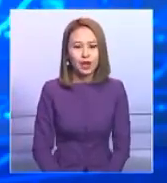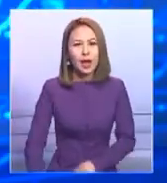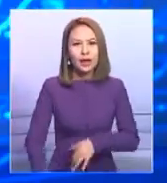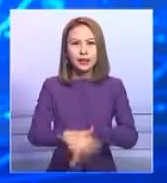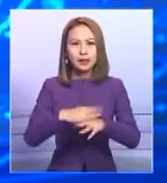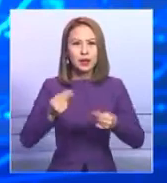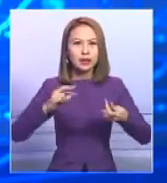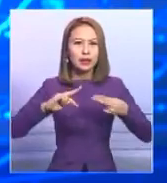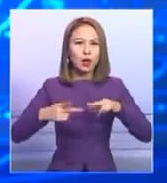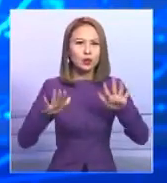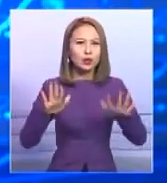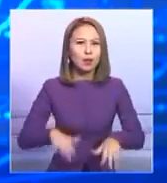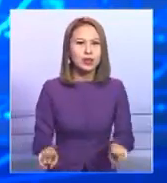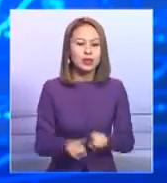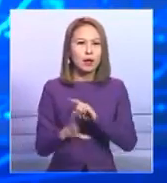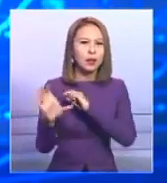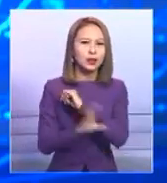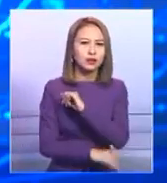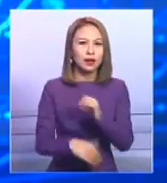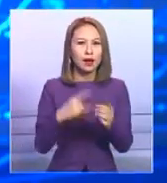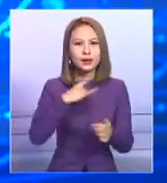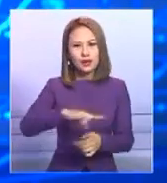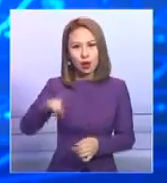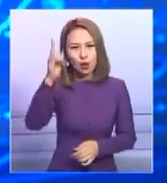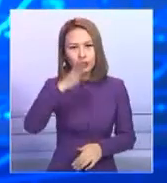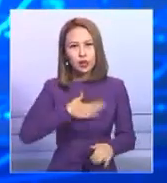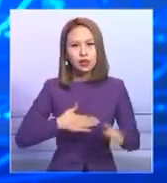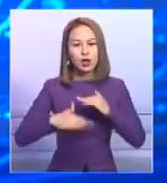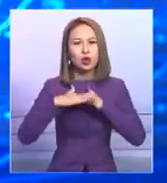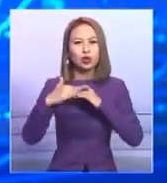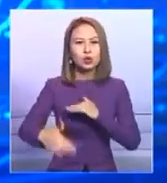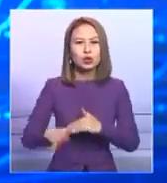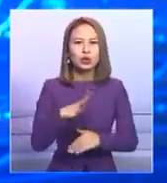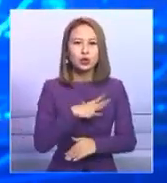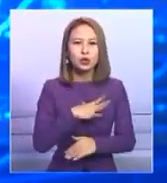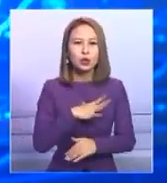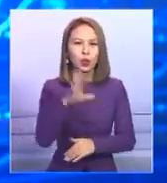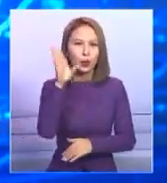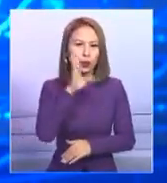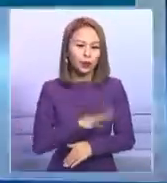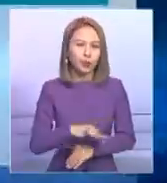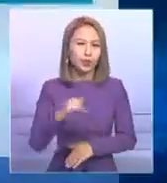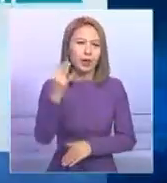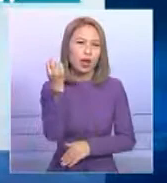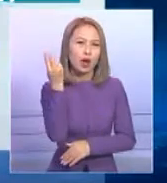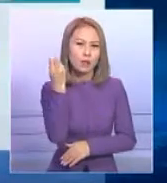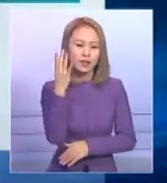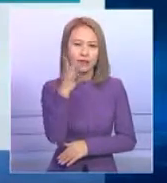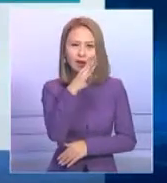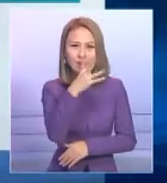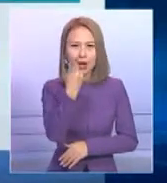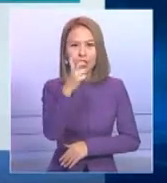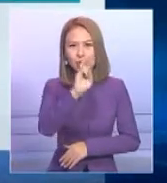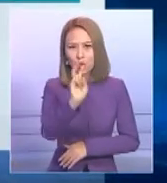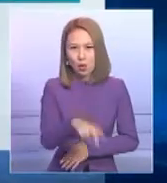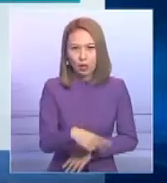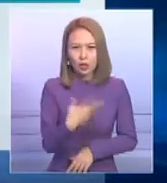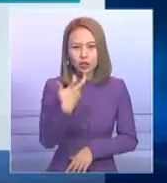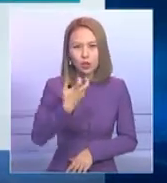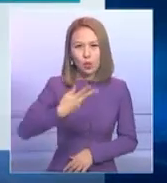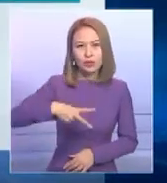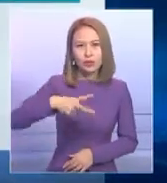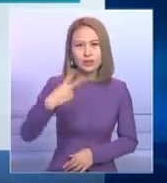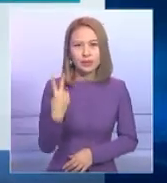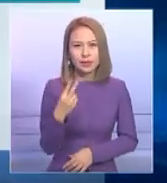Еліміздің валюта нарығындағы соңғы деректерге тоқталсақ, Қазақстан қор биржасындағы таңғы және күндізгі сессияның қорытындысы бойынша